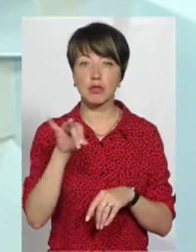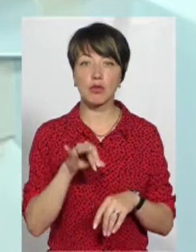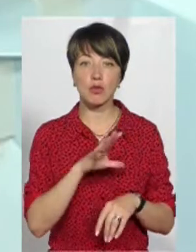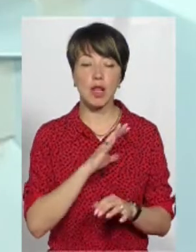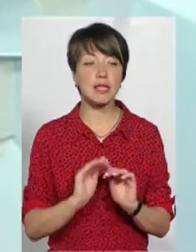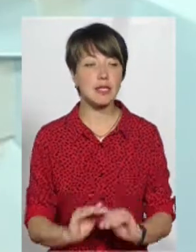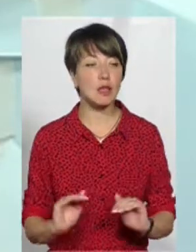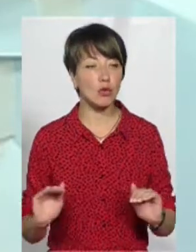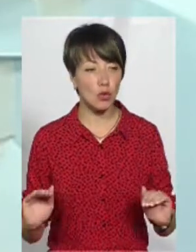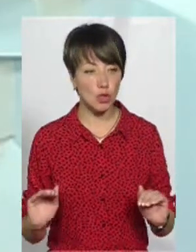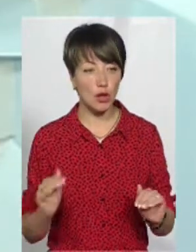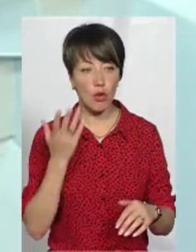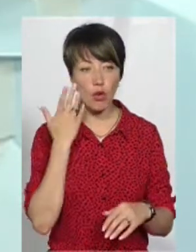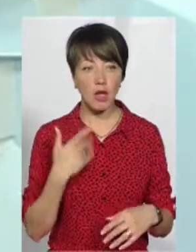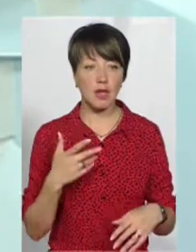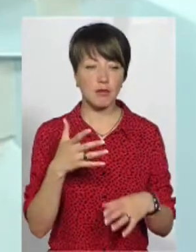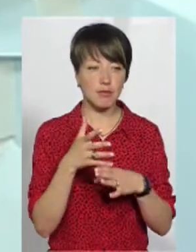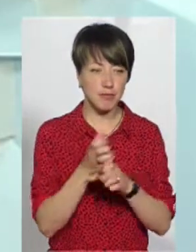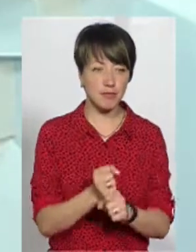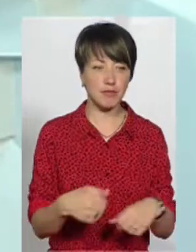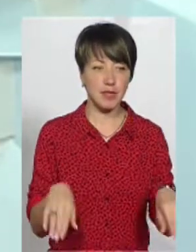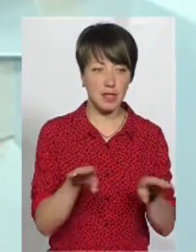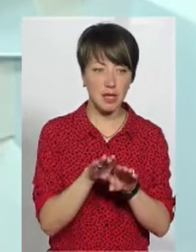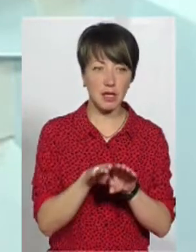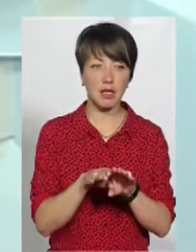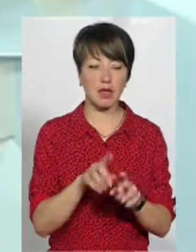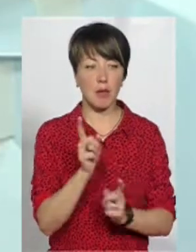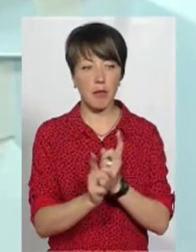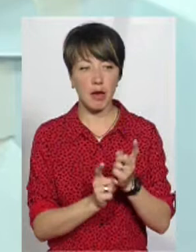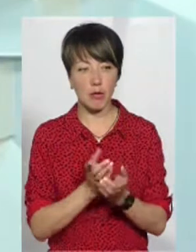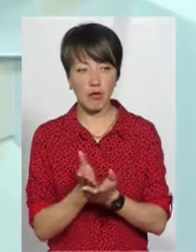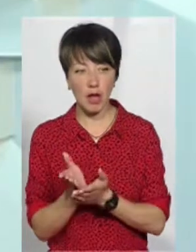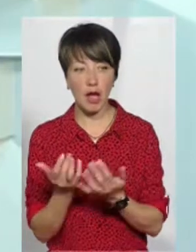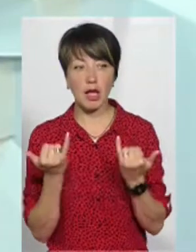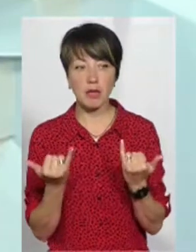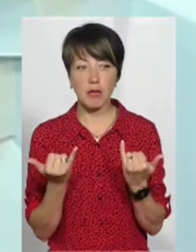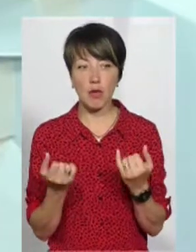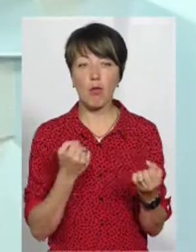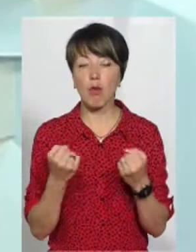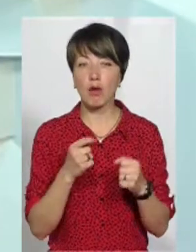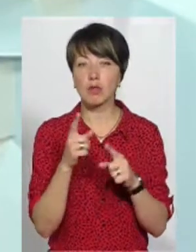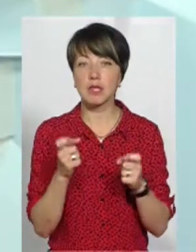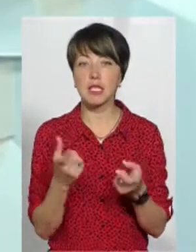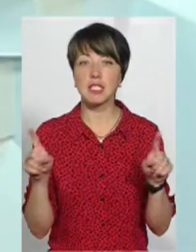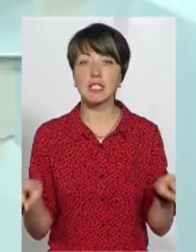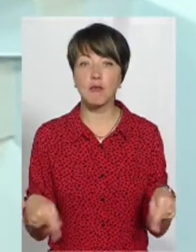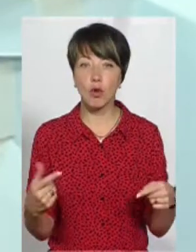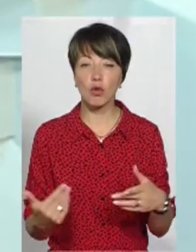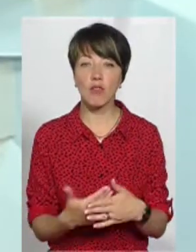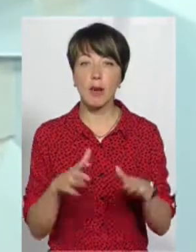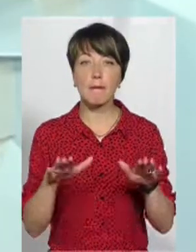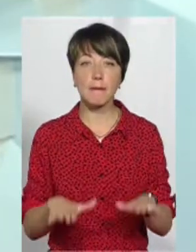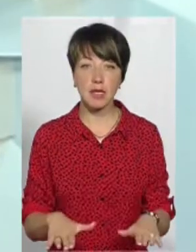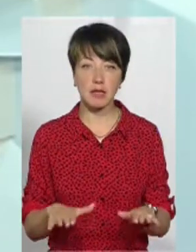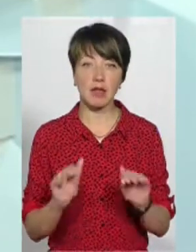була з садочками. Коли їх тоді поскорочували, поперепрофілювали, а тепер ми боремося за створення нових